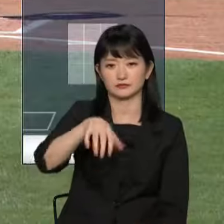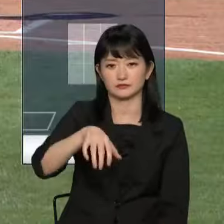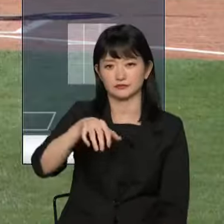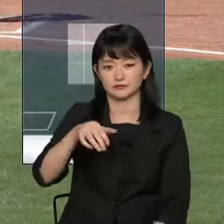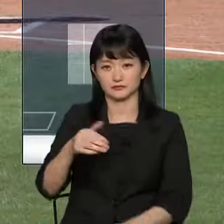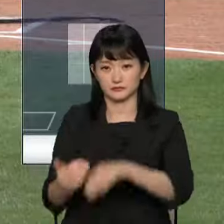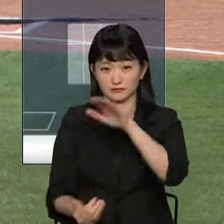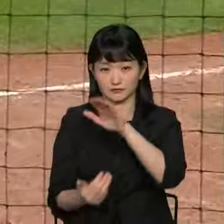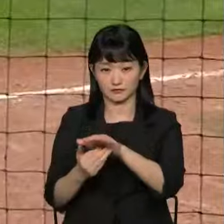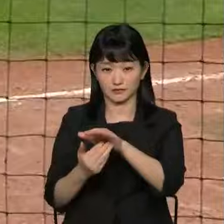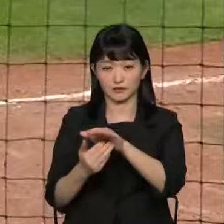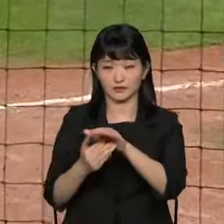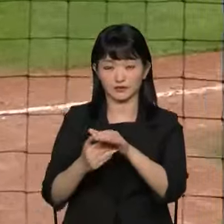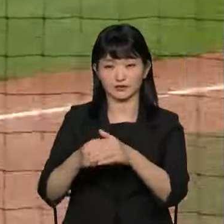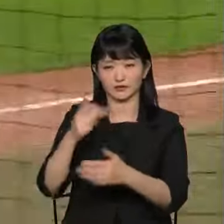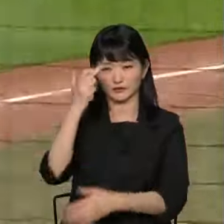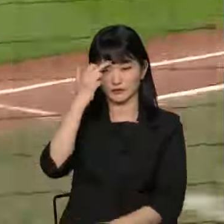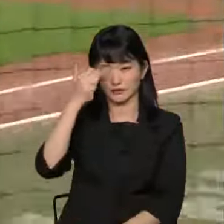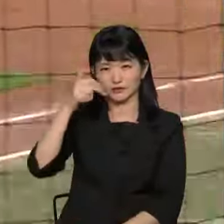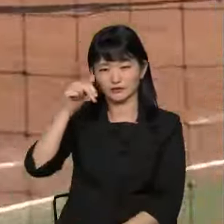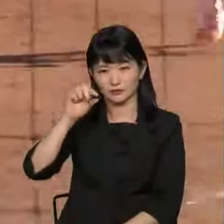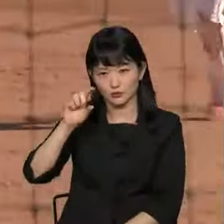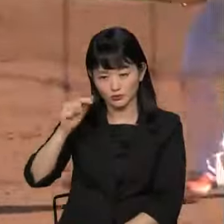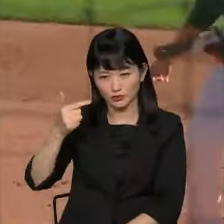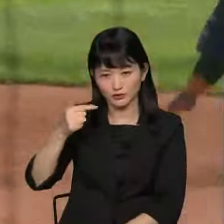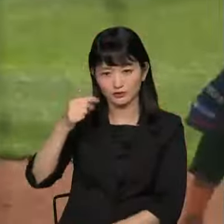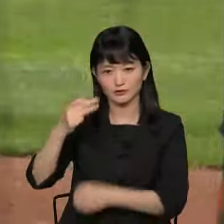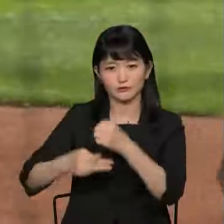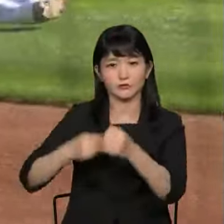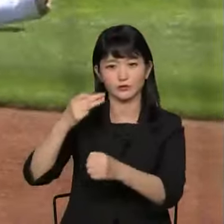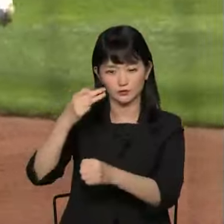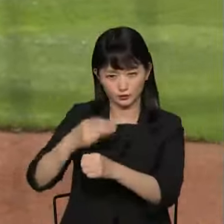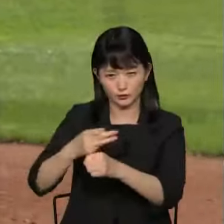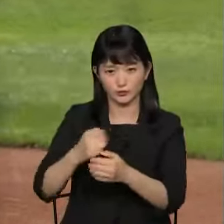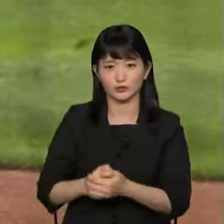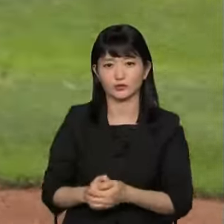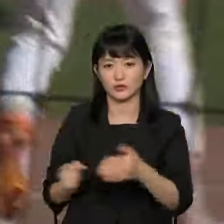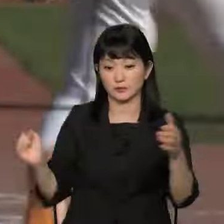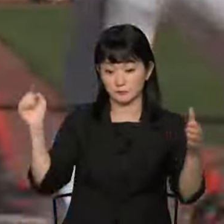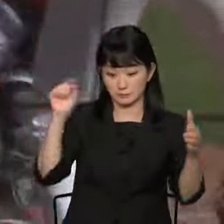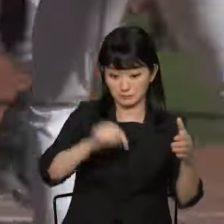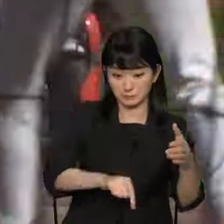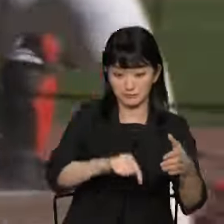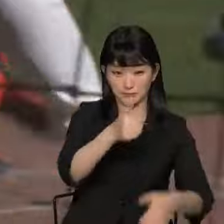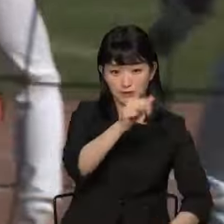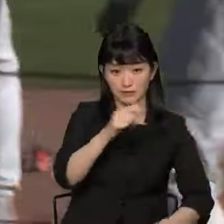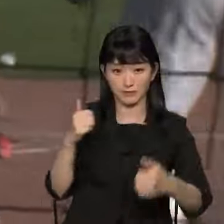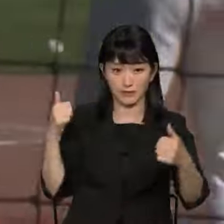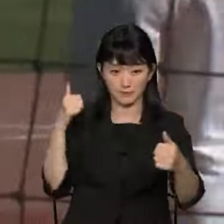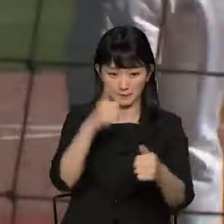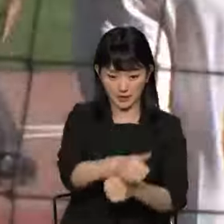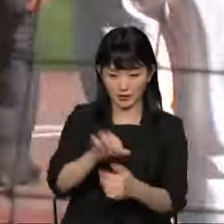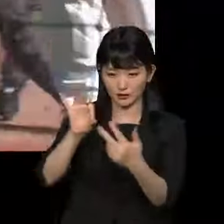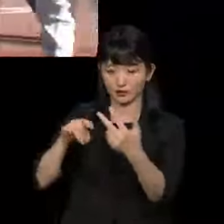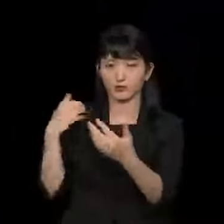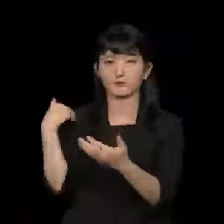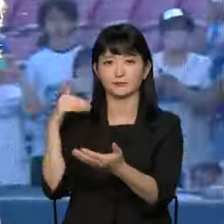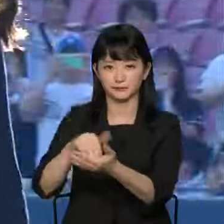최동원의 13주기를 맞은 롯데가 윤동희와 전준우의 홈런을 앞세워 한화를 제압하고 7위를 되찾았습니다.